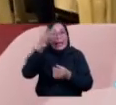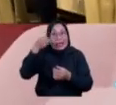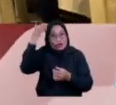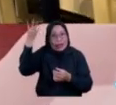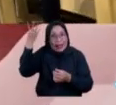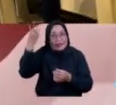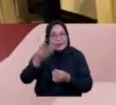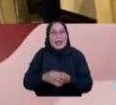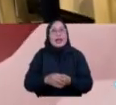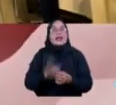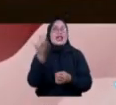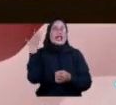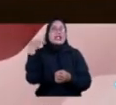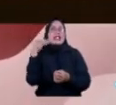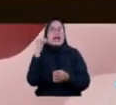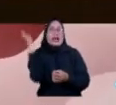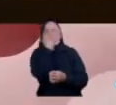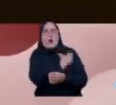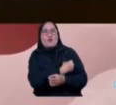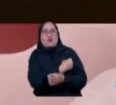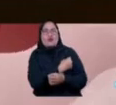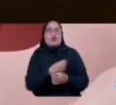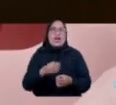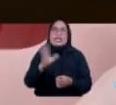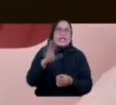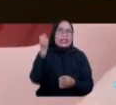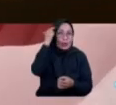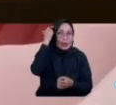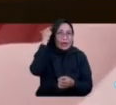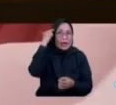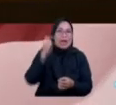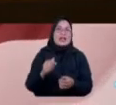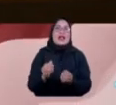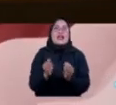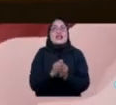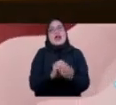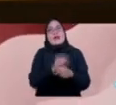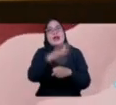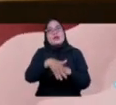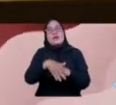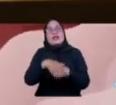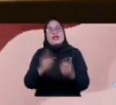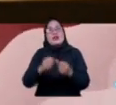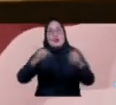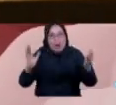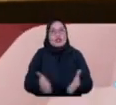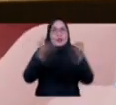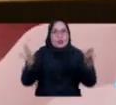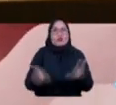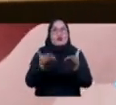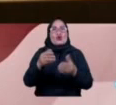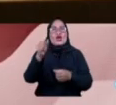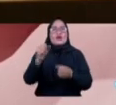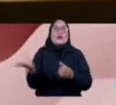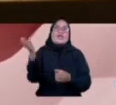Jadi hal-hal yang tadinya mungkin tabu, tadinya mungkin tidak terpikirkan, justru dengan pandemi ini kita kayak dipush secara instantly bisa